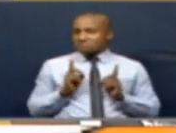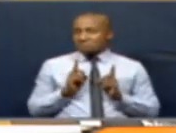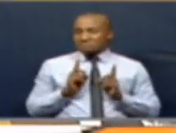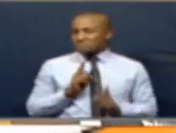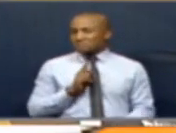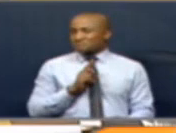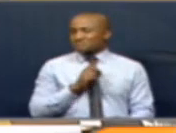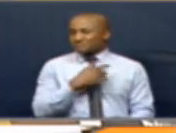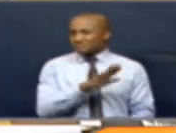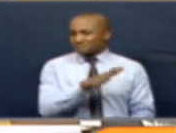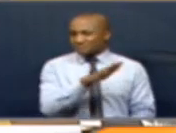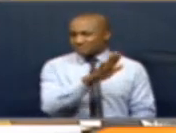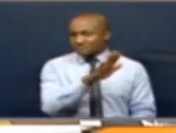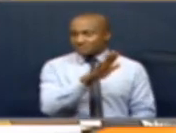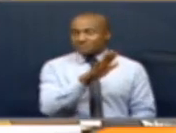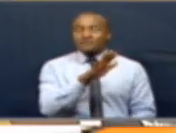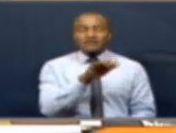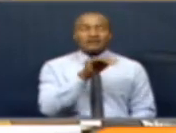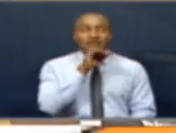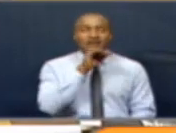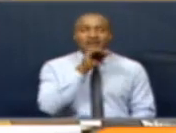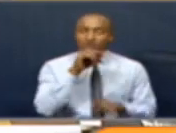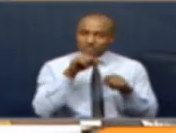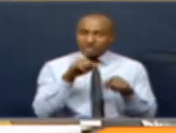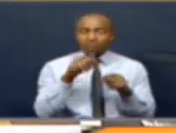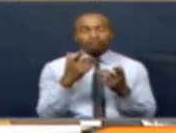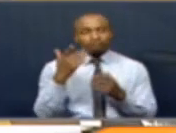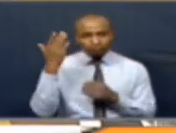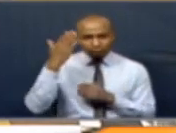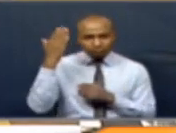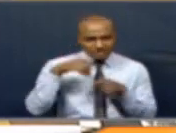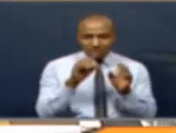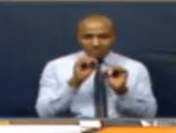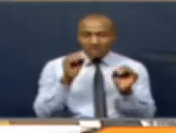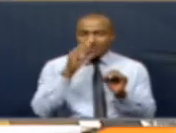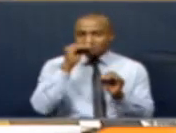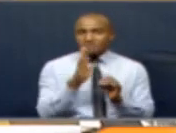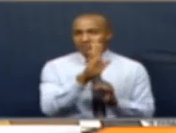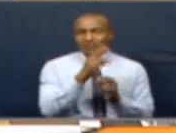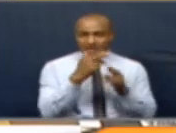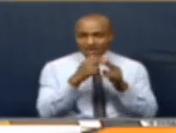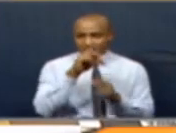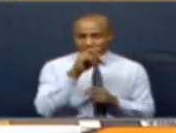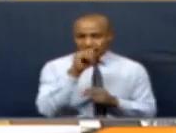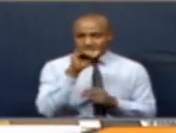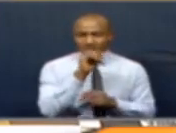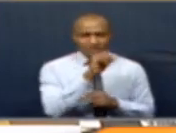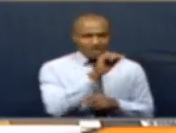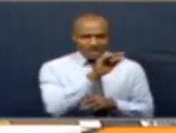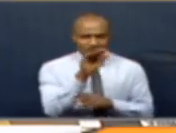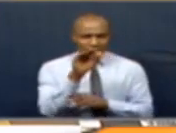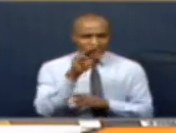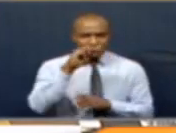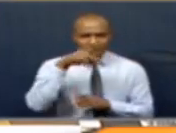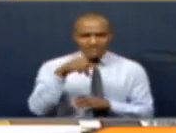mkuu ujao. Odinga kupitia msemaji wake Dennis Onyango amewataka wabunge wa ODM kukoma kuendeleza kampeni za mwaka